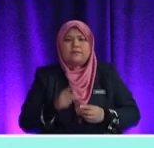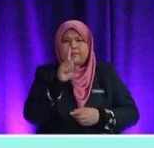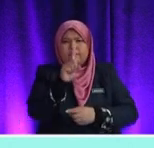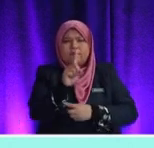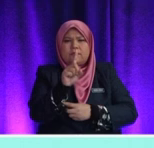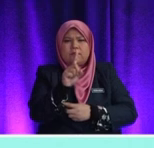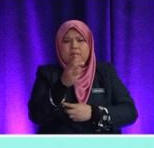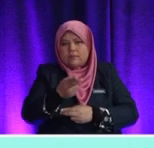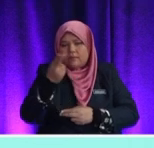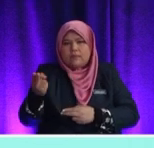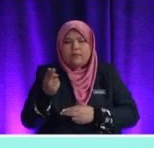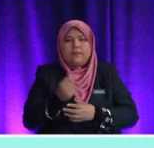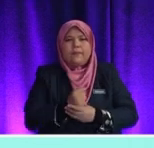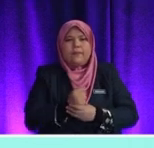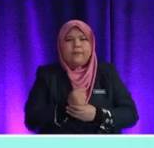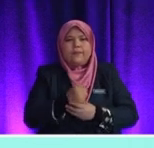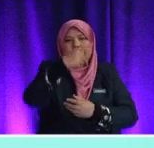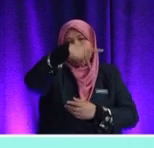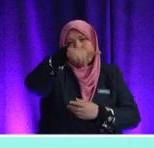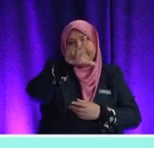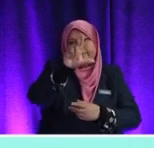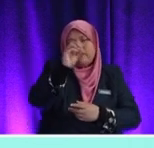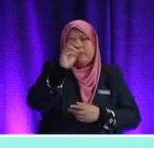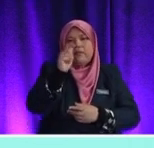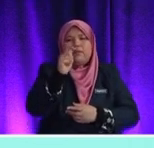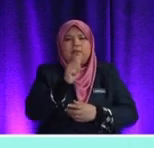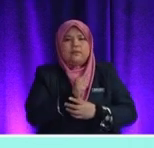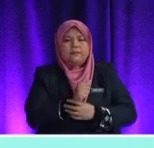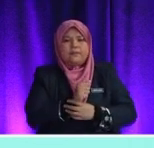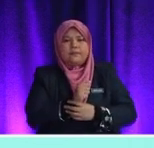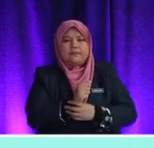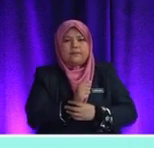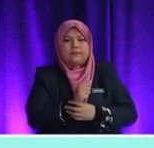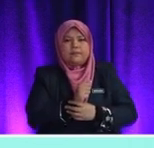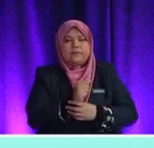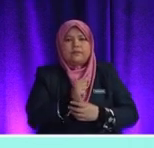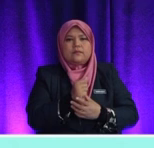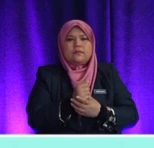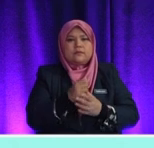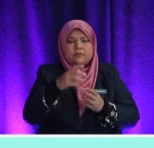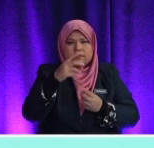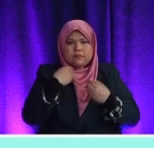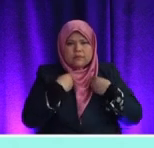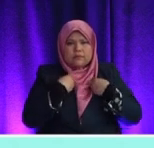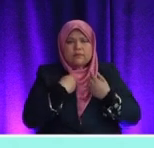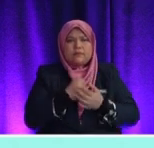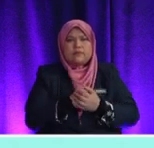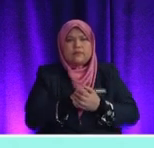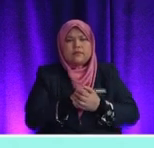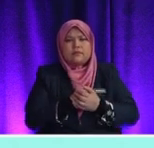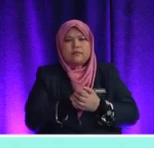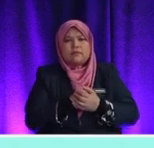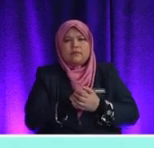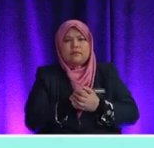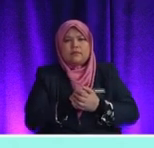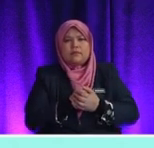ataupun satu bahan yang dipanggil Vlog Oke ah yang dipanggil Vlog nih adalah keadaan eh diem